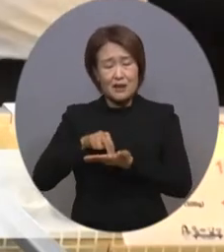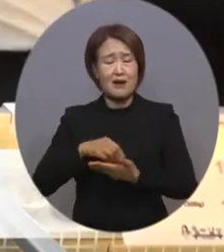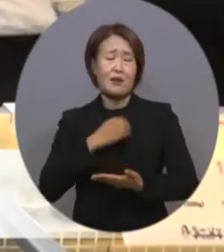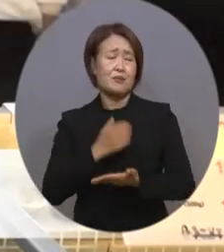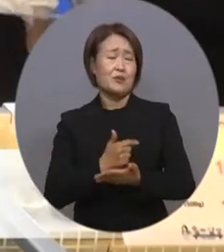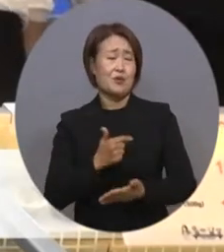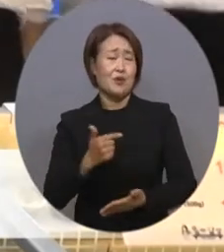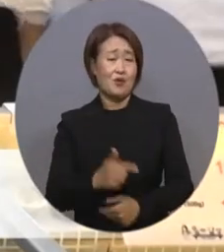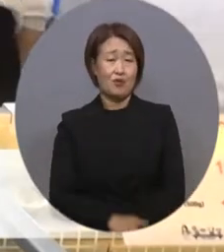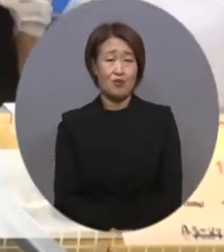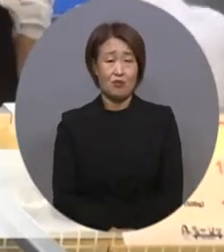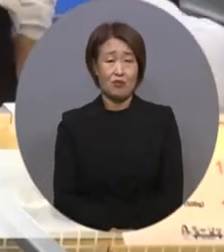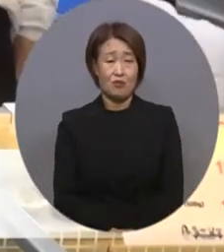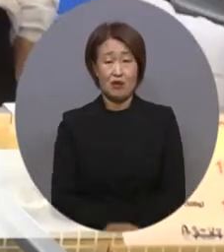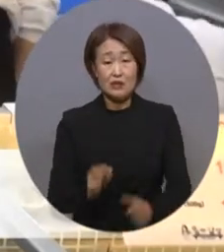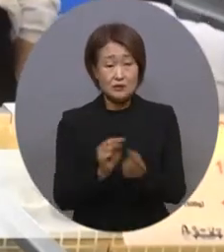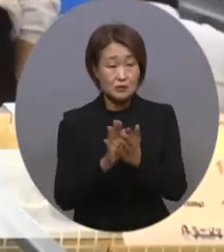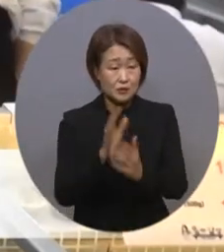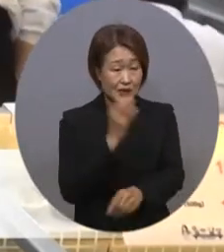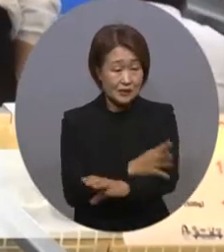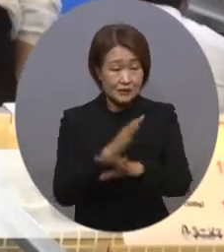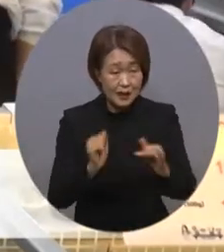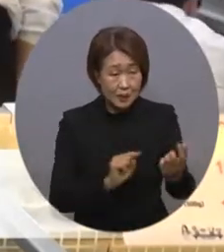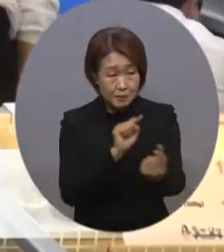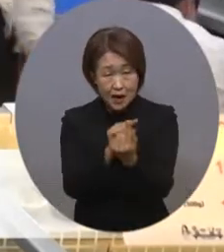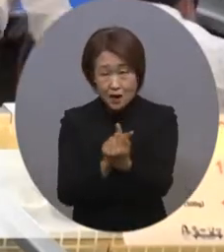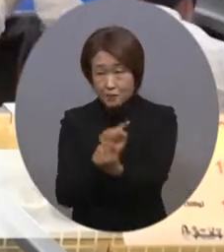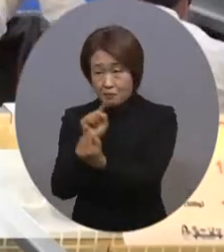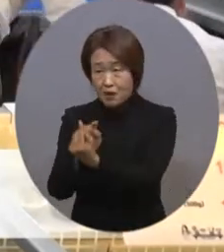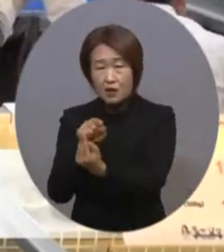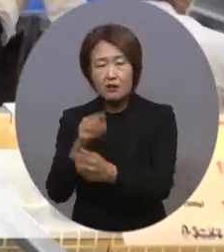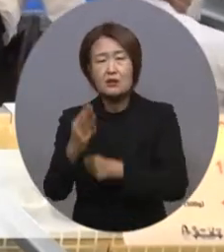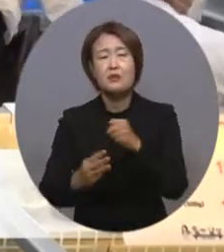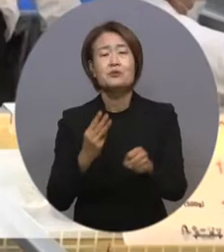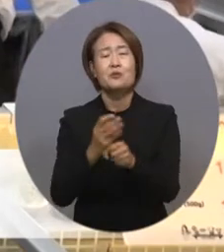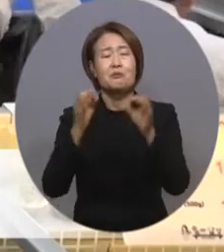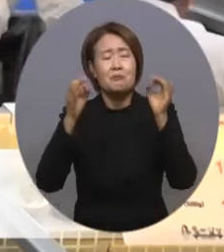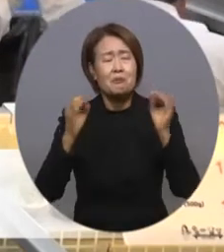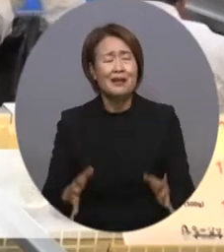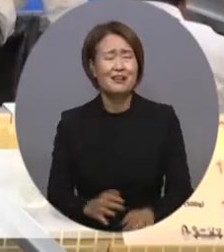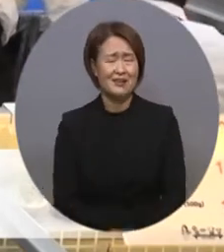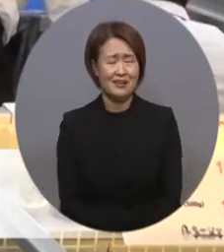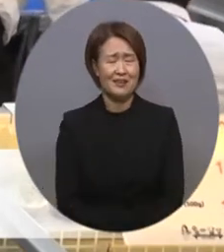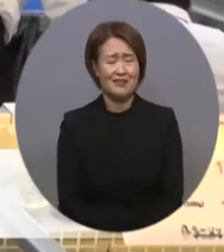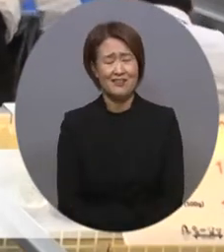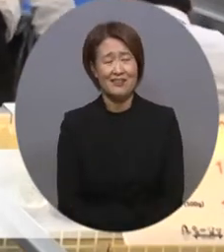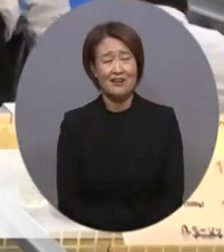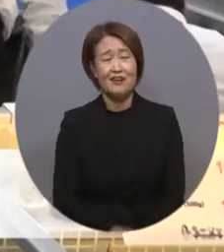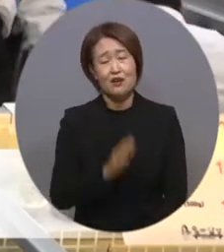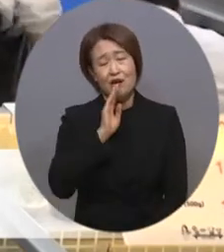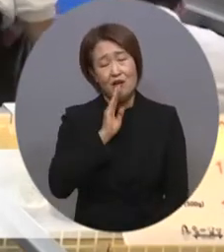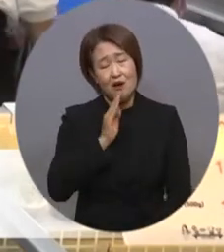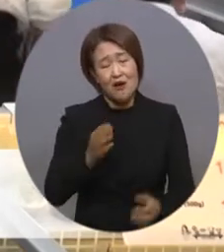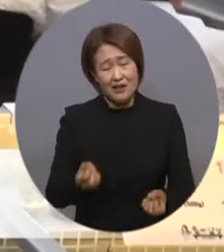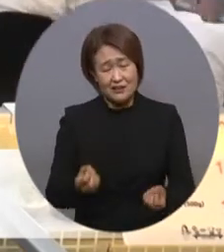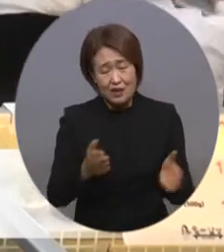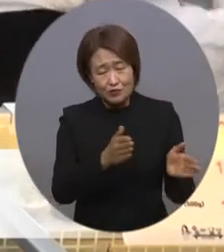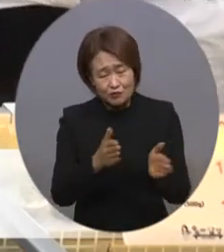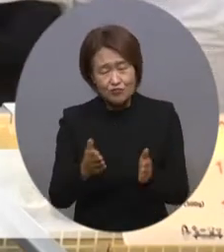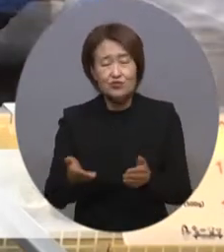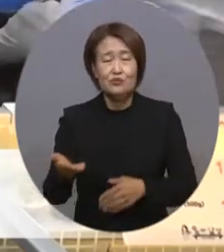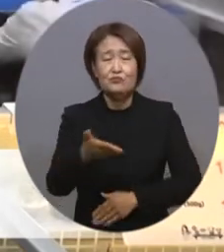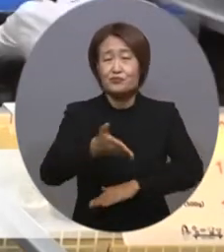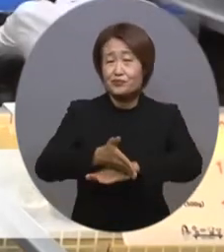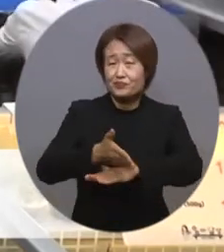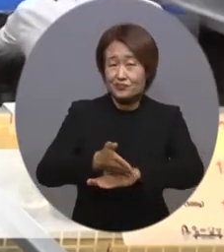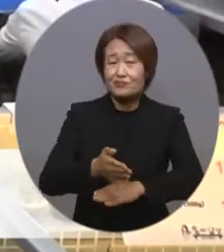또 직접 소비자를 만날 수 있는 기회가 너무 오랜만에 나타나게 되어서 이런 자리를 마련해 주셔서 진심으로